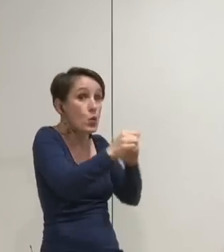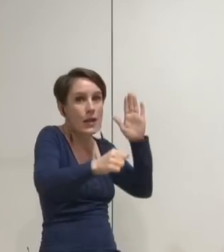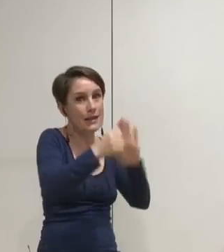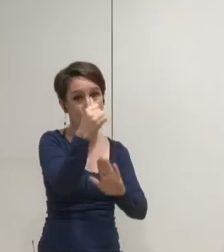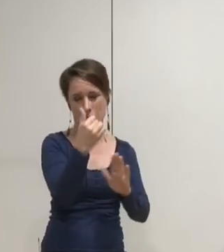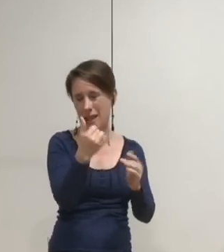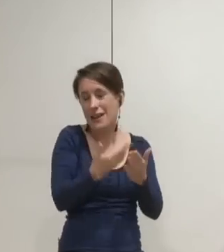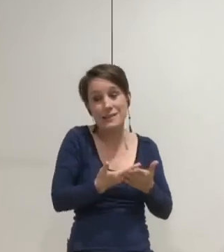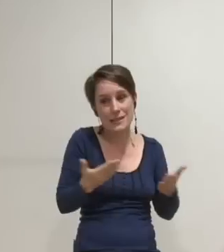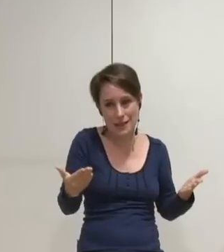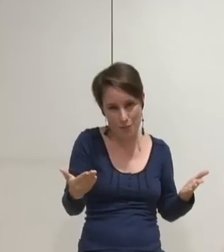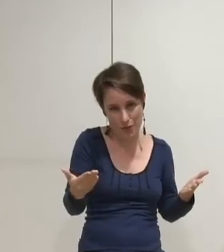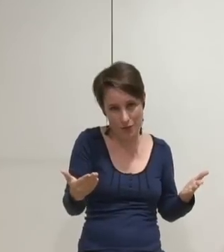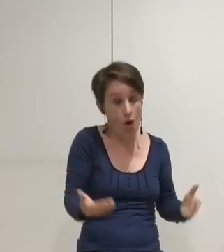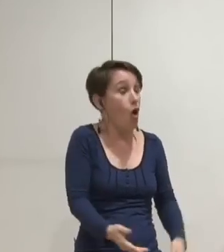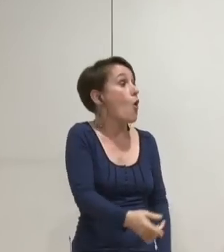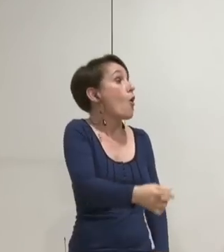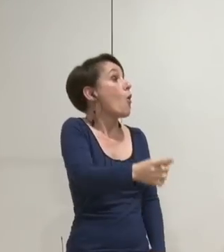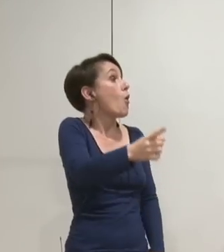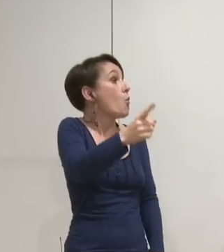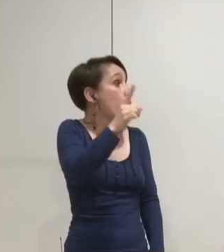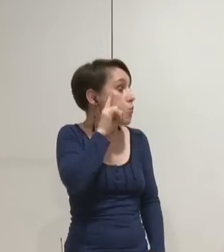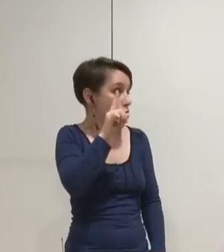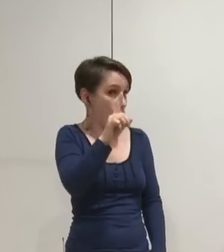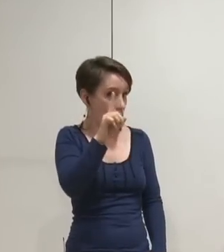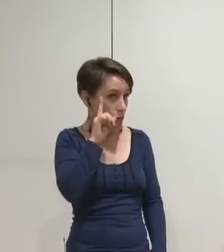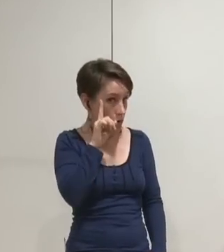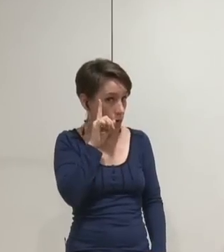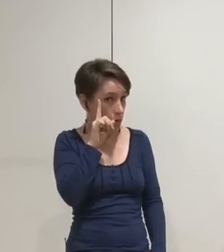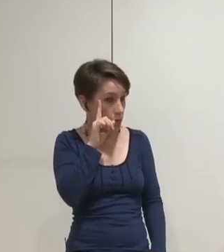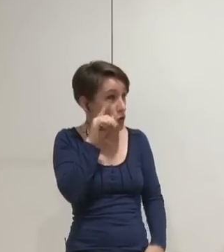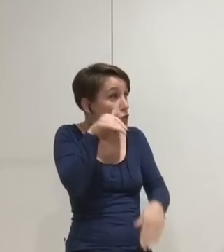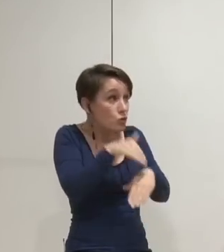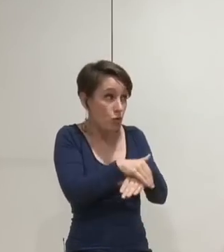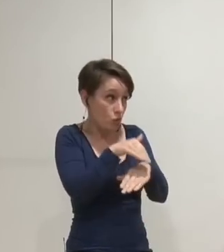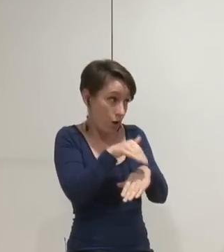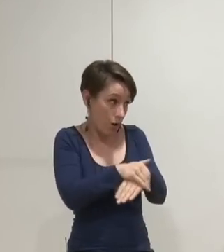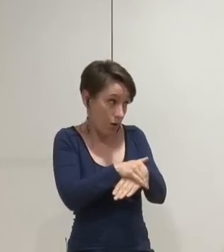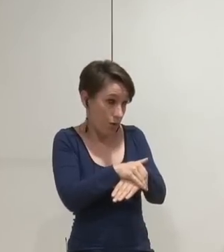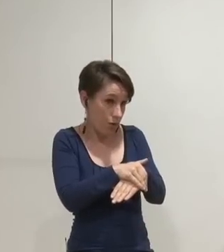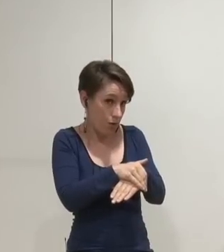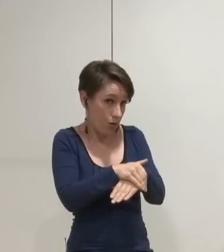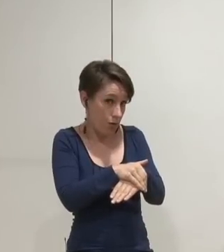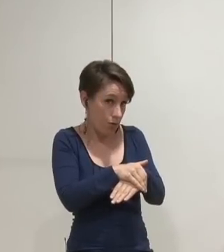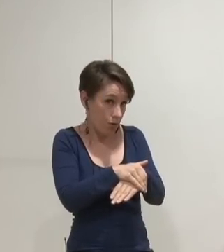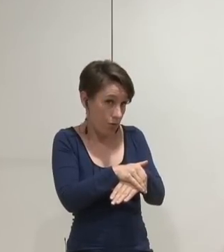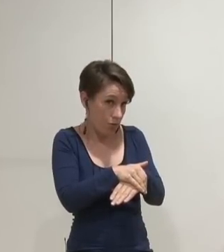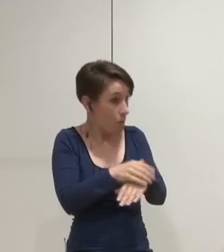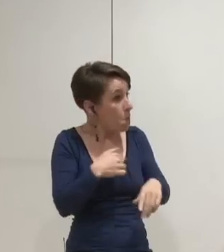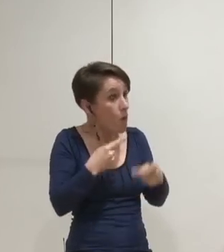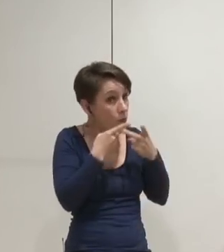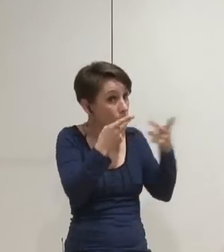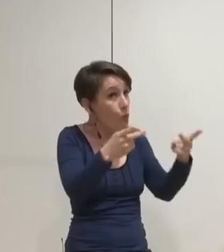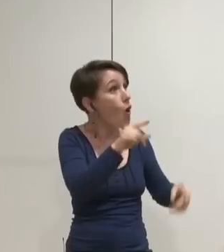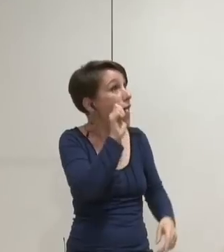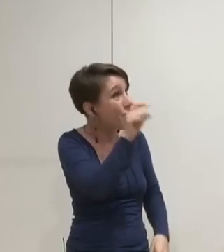simple pourquoi ne voulez-vous pas ce soir je m'adresse non pas